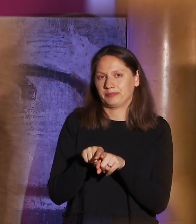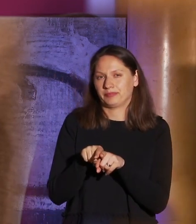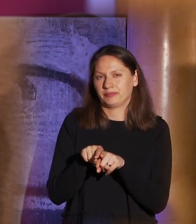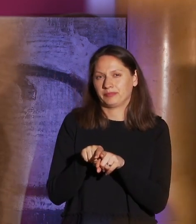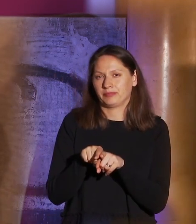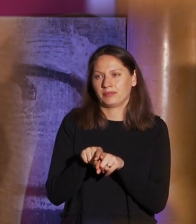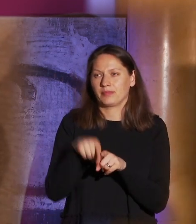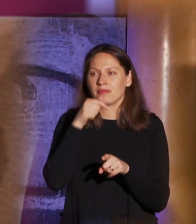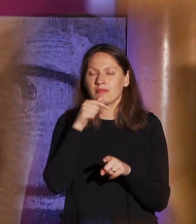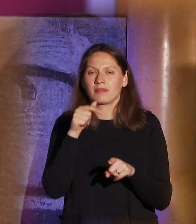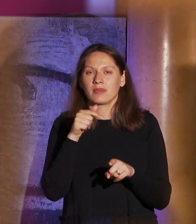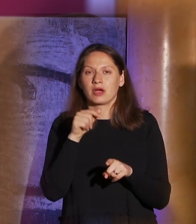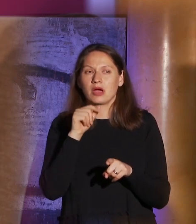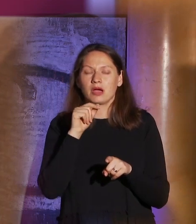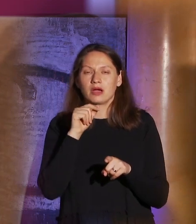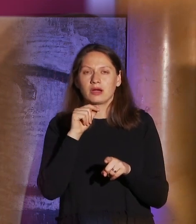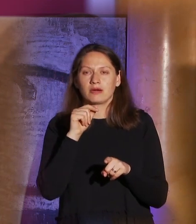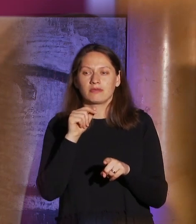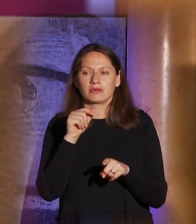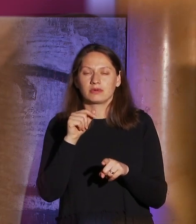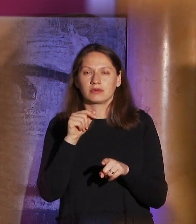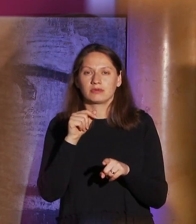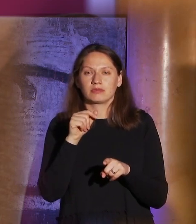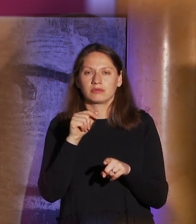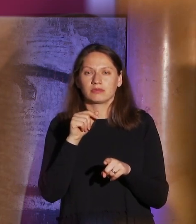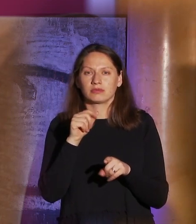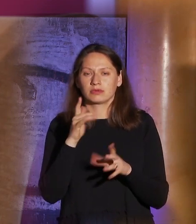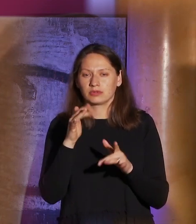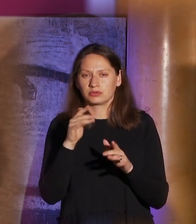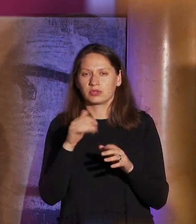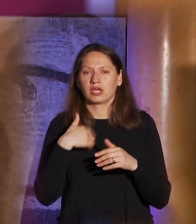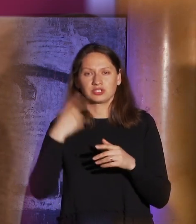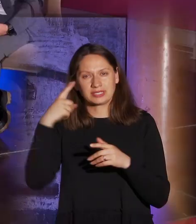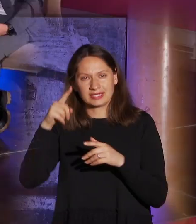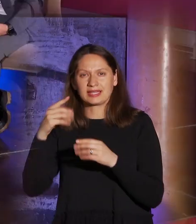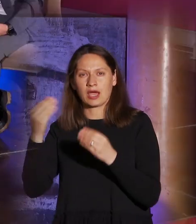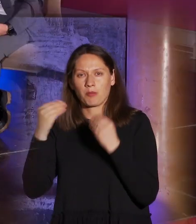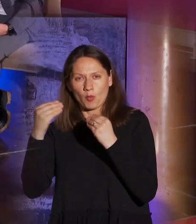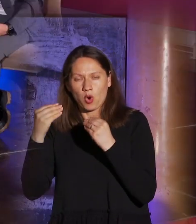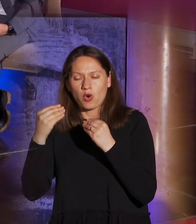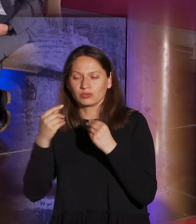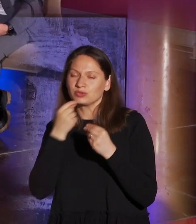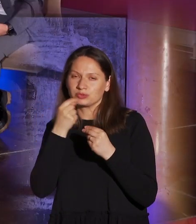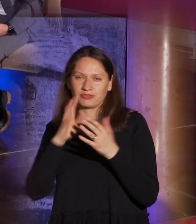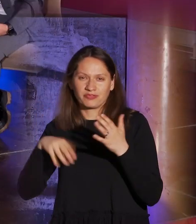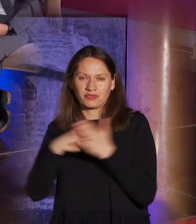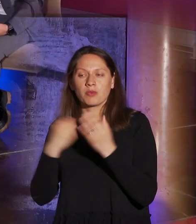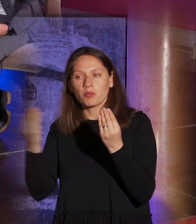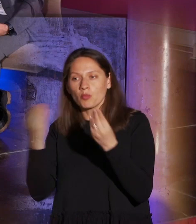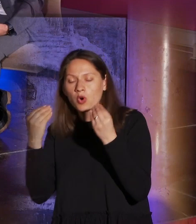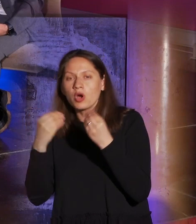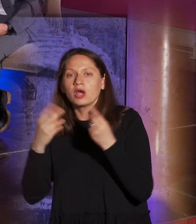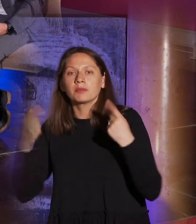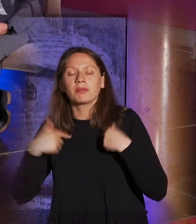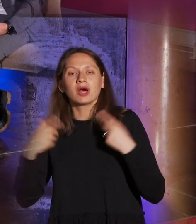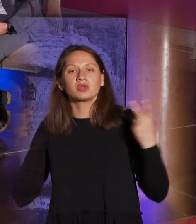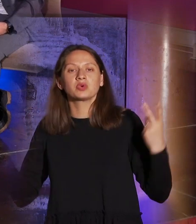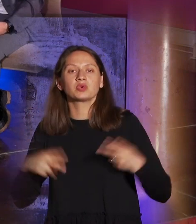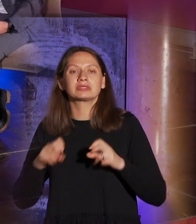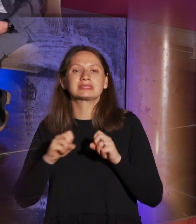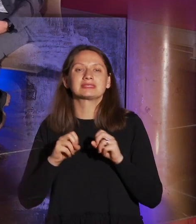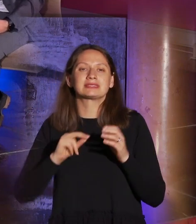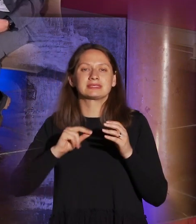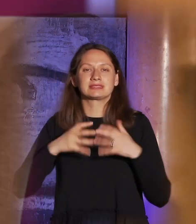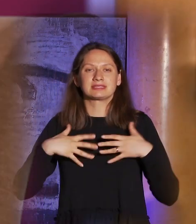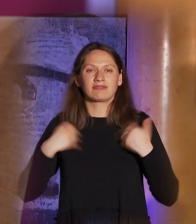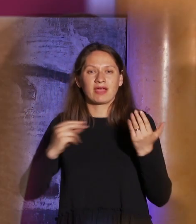dabar studijuoju, aišku. Dar vieną truputį specialybę noriu pasitobulinti ir reikia praeiti sveikatos gal